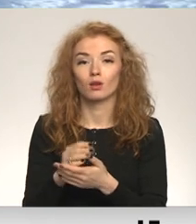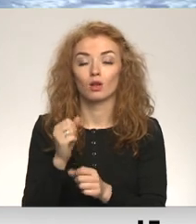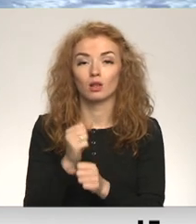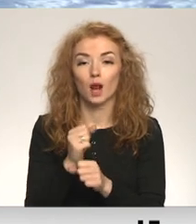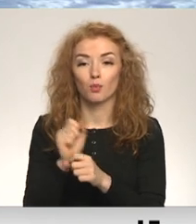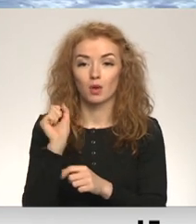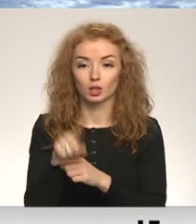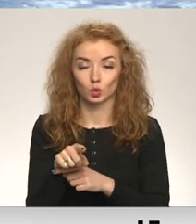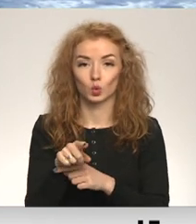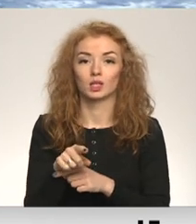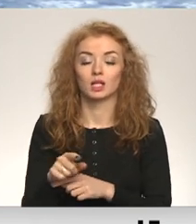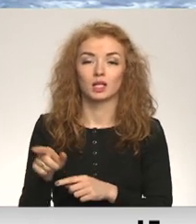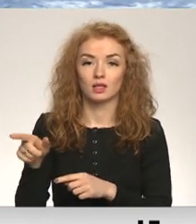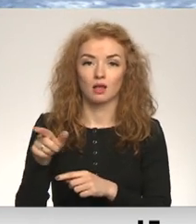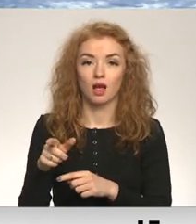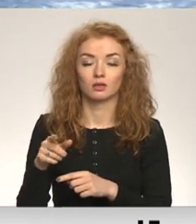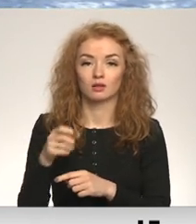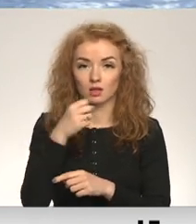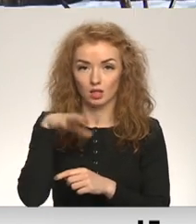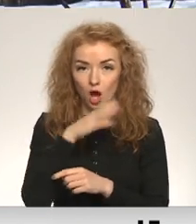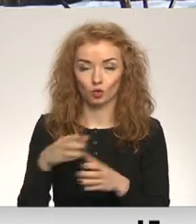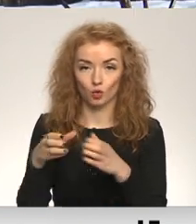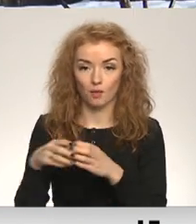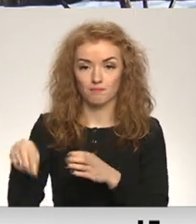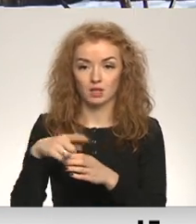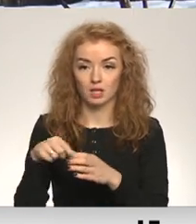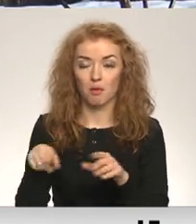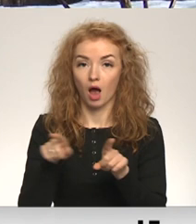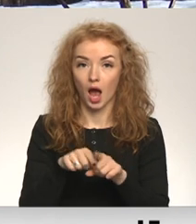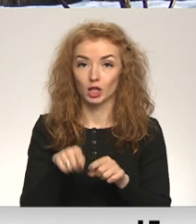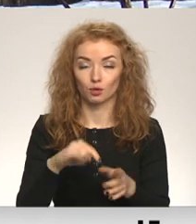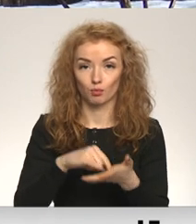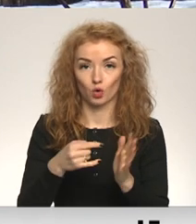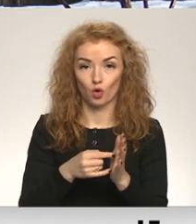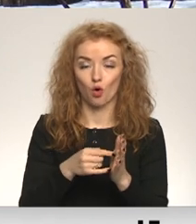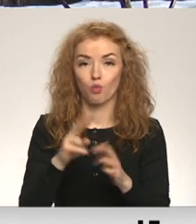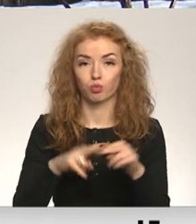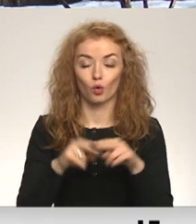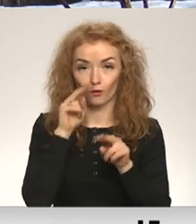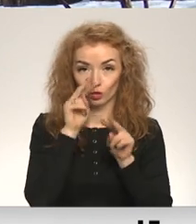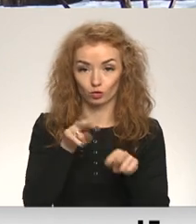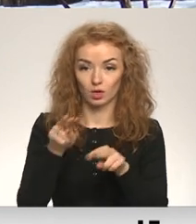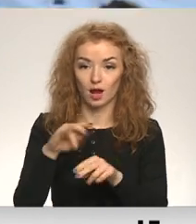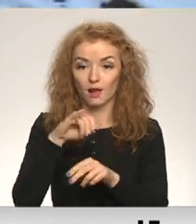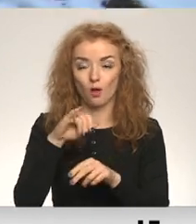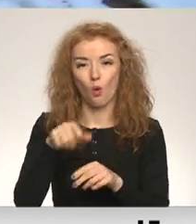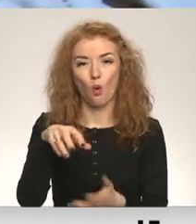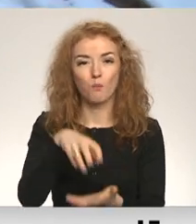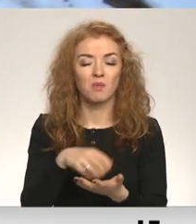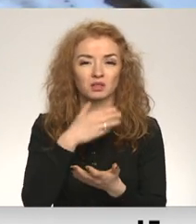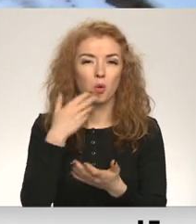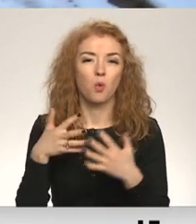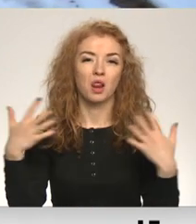pasūtītājs, dārzkopības kooperatīvā sabiedrība Maļutki, vienlaikus ir arī šim projektam būvuzraugs, jo objekts nav liels, un